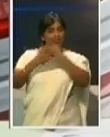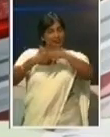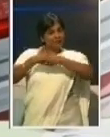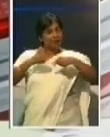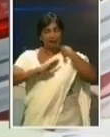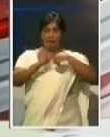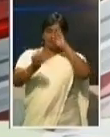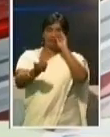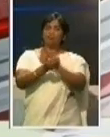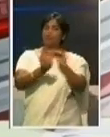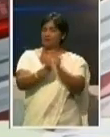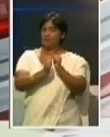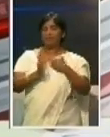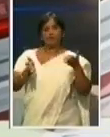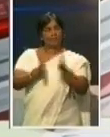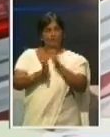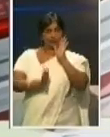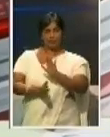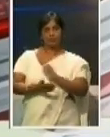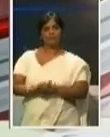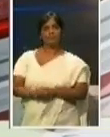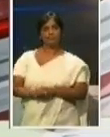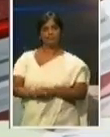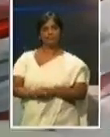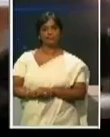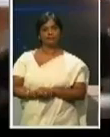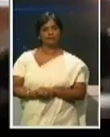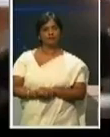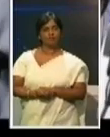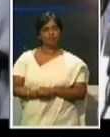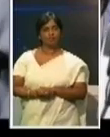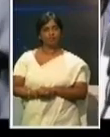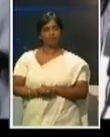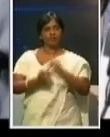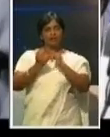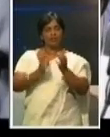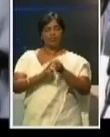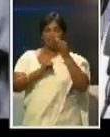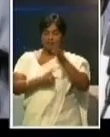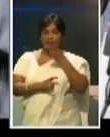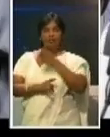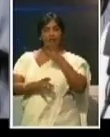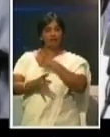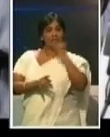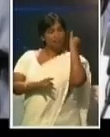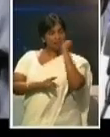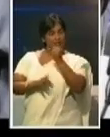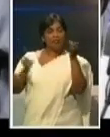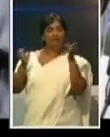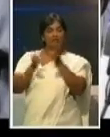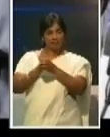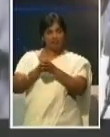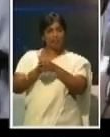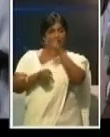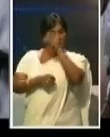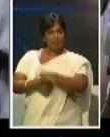මාතෘභූමිය ආරක්ෂා කර ගැනීම සඳහා එක්විය යුතු බවයි. සජිත් ප්‍රේමදාස දේශද්‍රෝහි කඳවුරේ